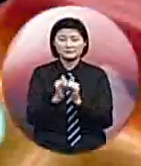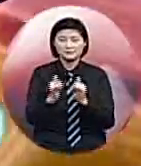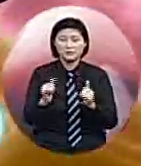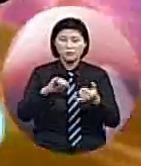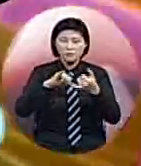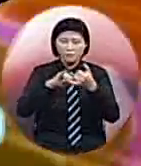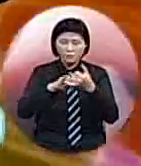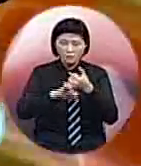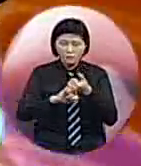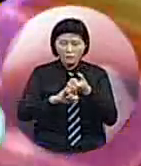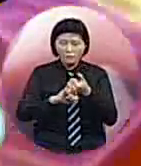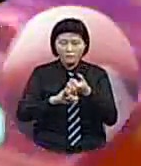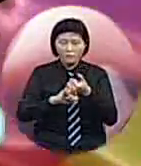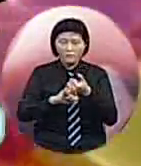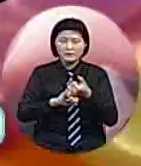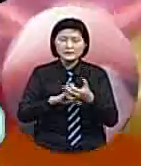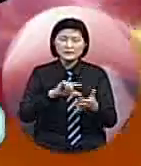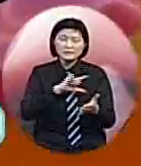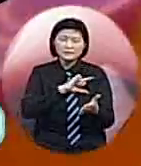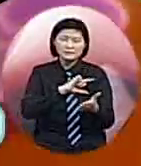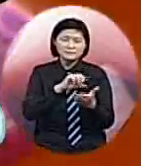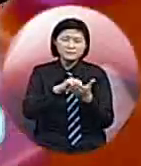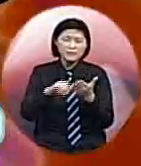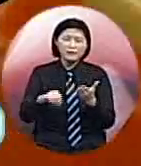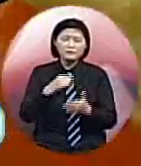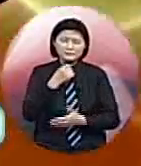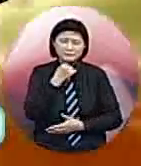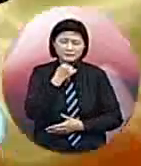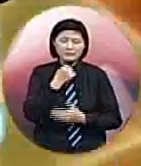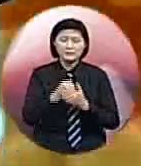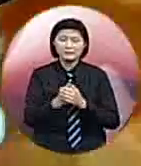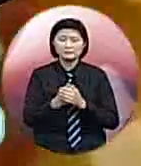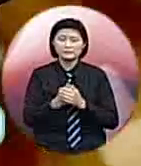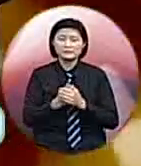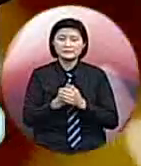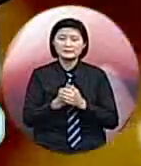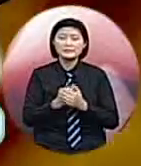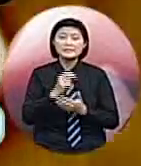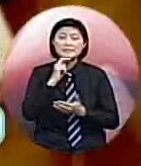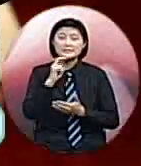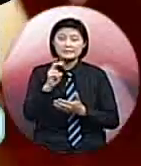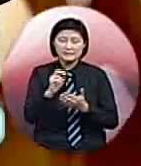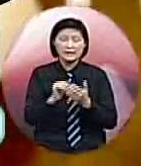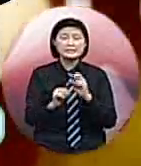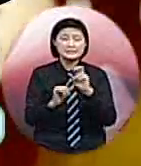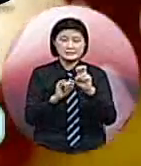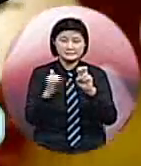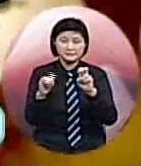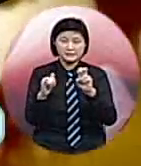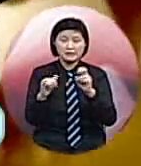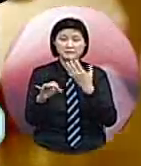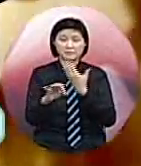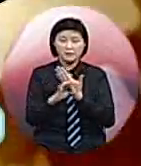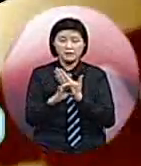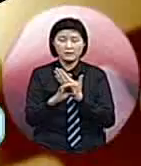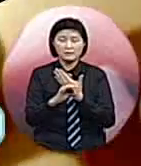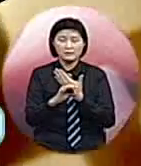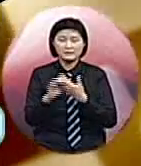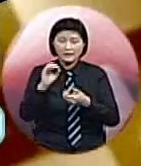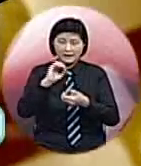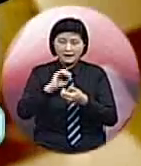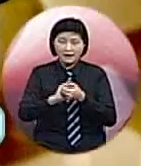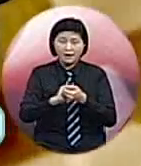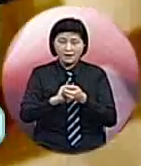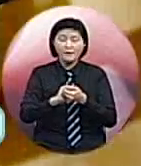꼭 안 밝히려고 그래요. 이게 그리고 20분이면 딱 정해 인원이신데 네. 가족 같죠? 20분 만나면 이제 그렇죠.